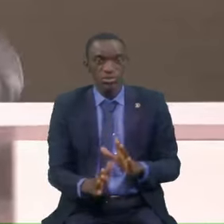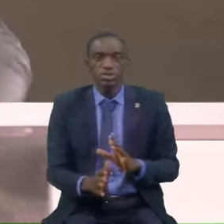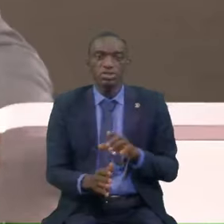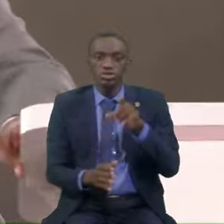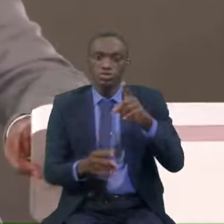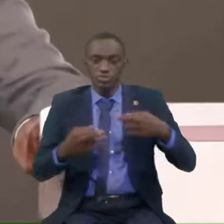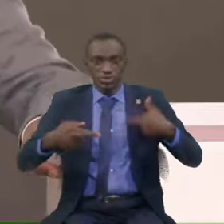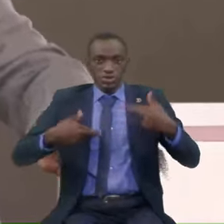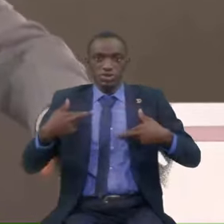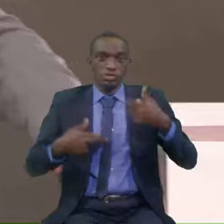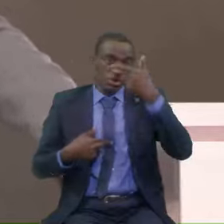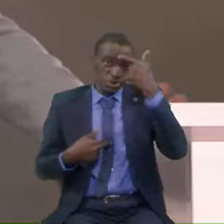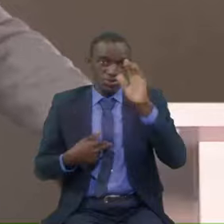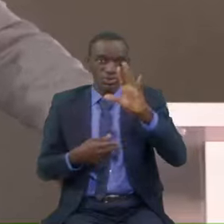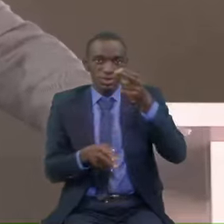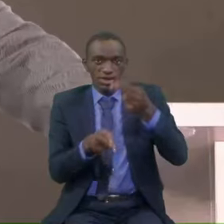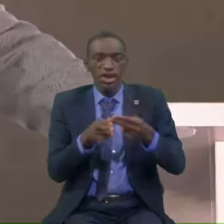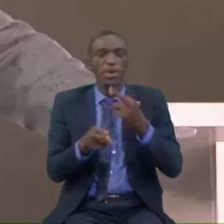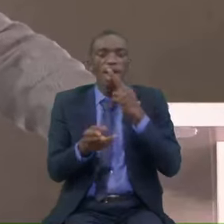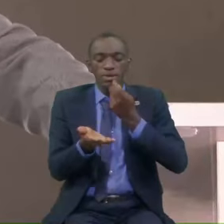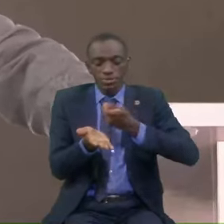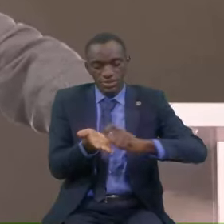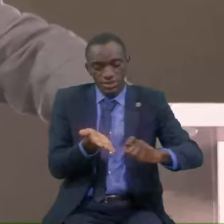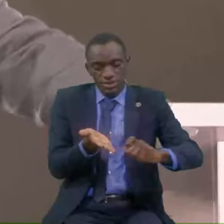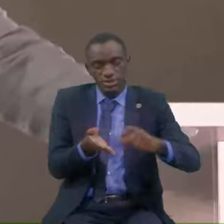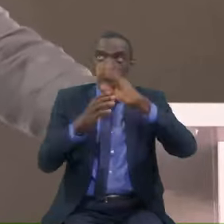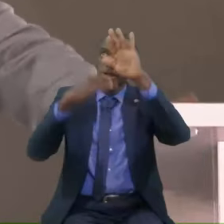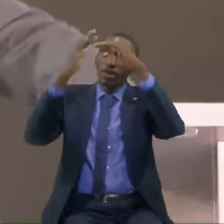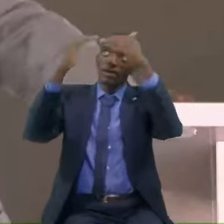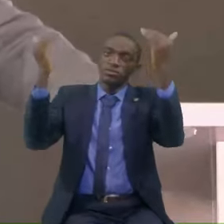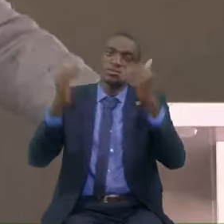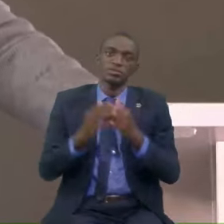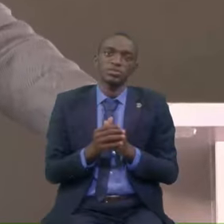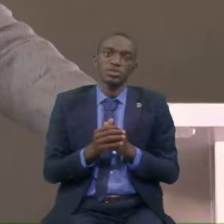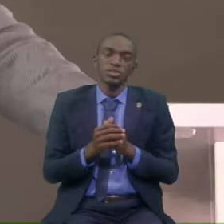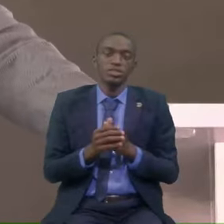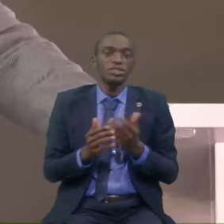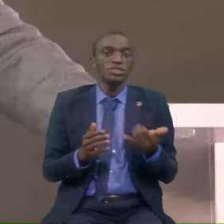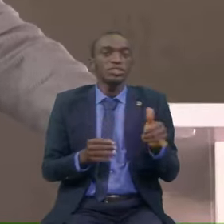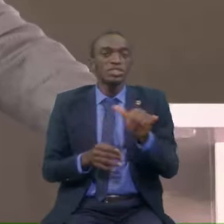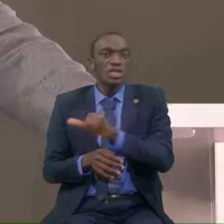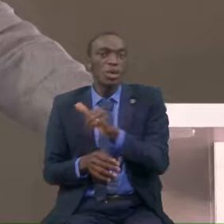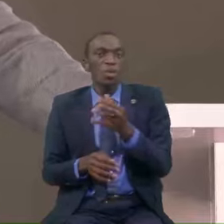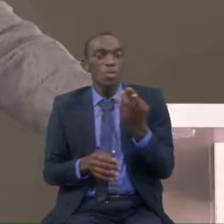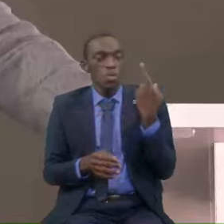parce que vos noms sont écrits dans le livre de vie au ciel. Vous êtes nés de nouveau.